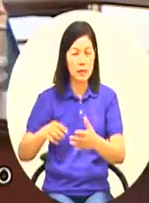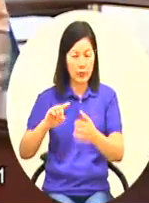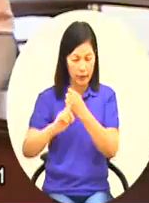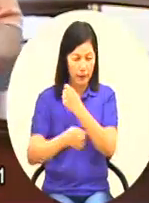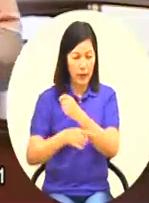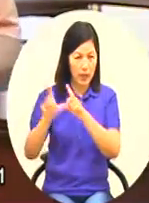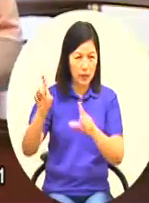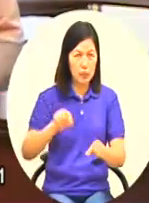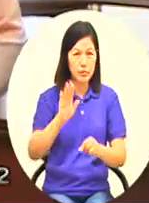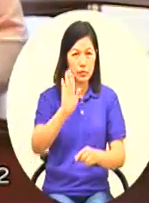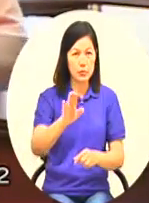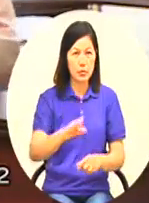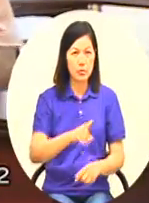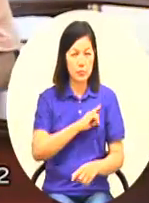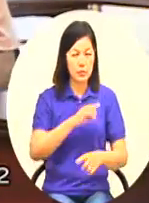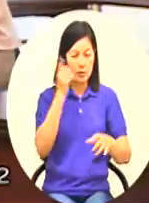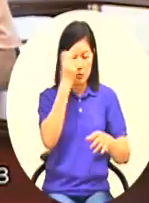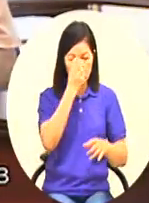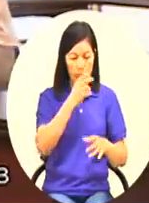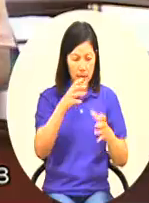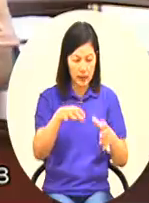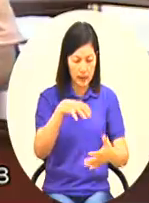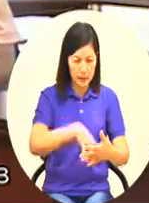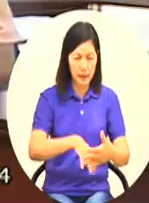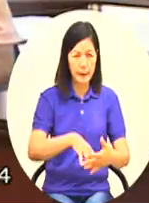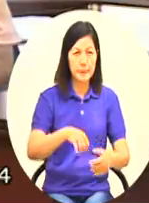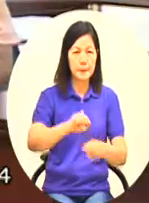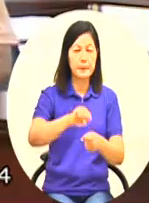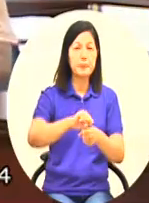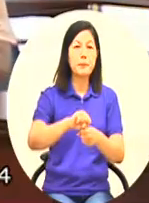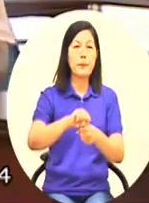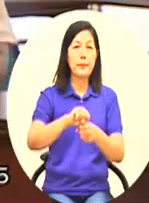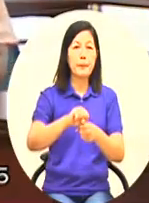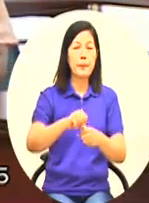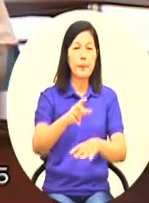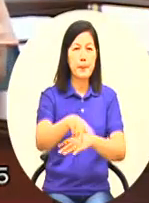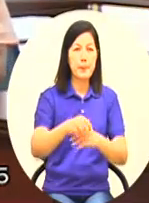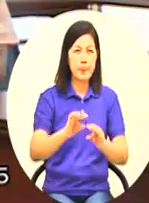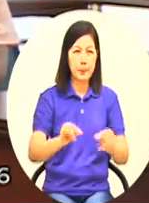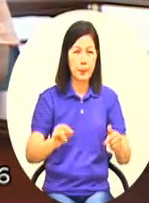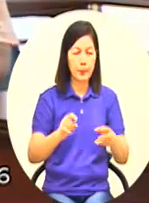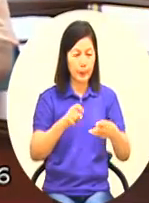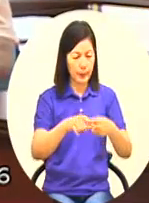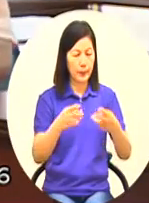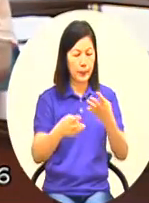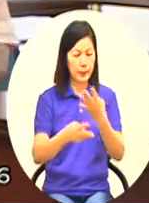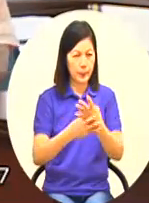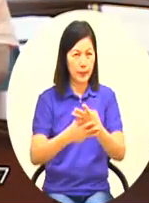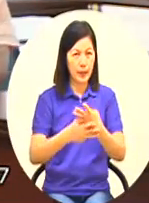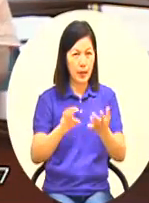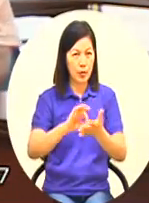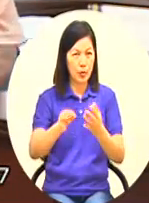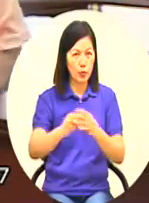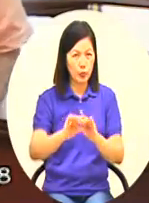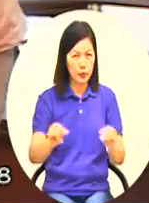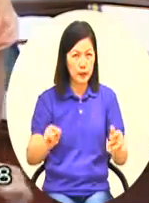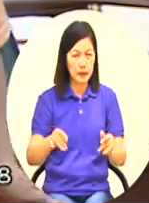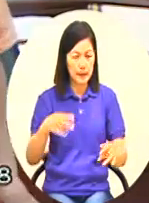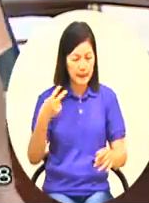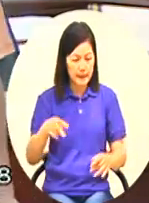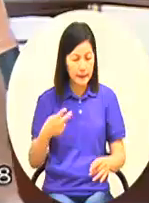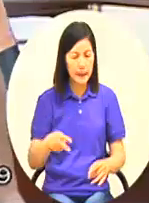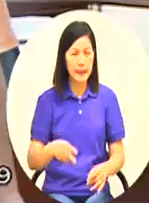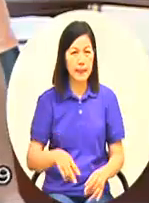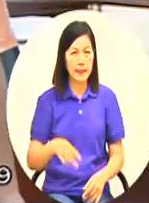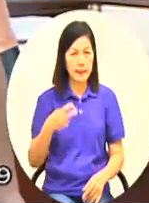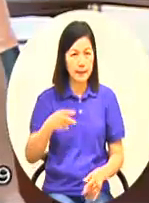例内面呢，是毋是会当啊真嘞？哦，农地对不对啦？吼，还是工业用地？吼，还是讲甚至于嘞？搁一个